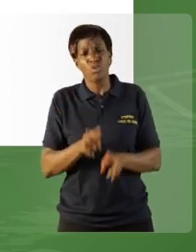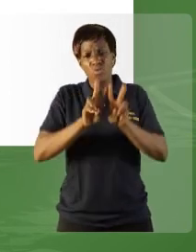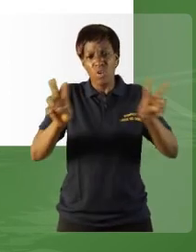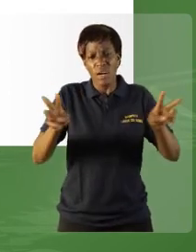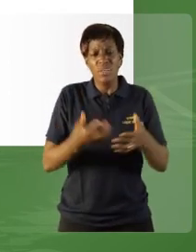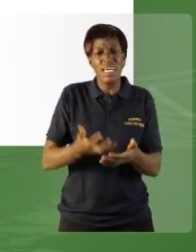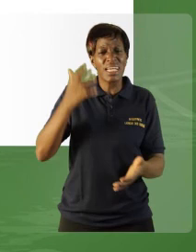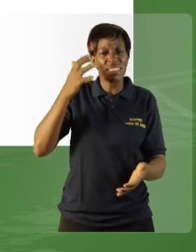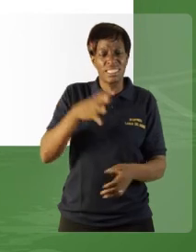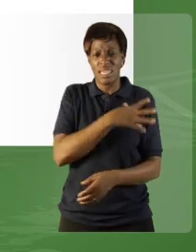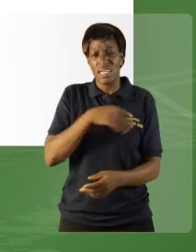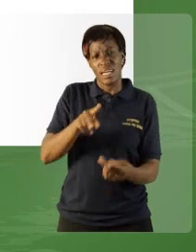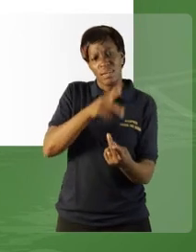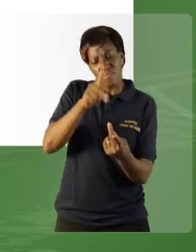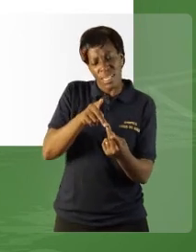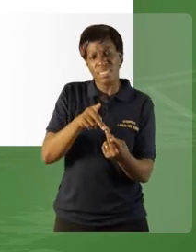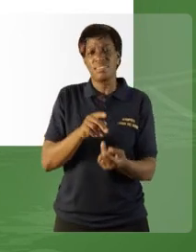précis.